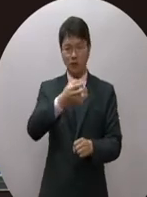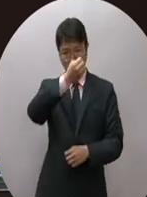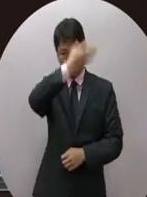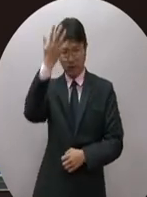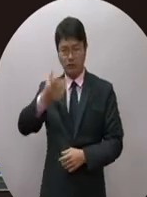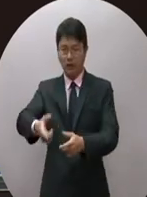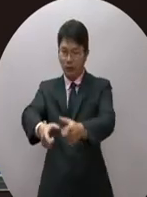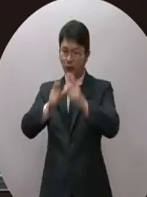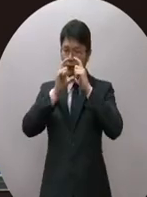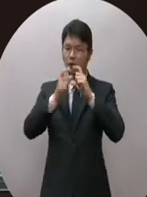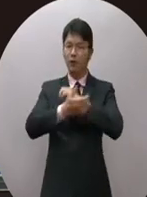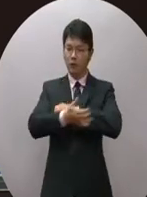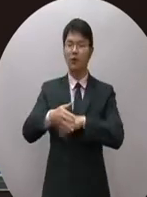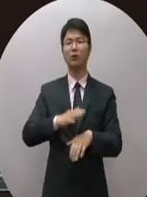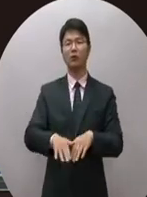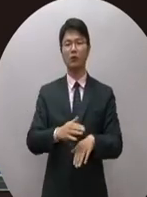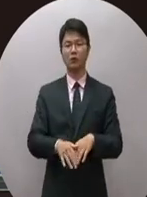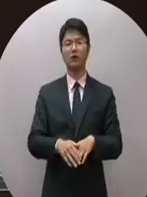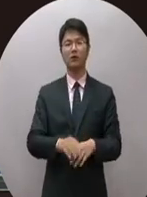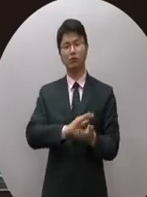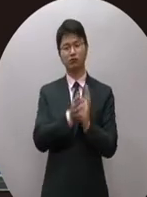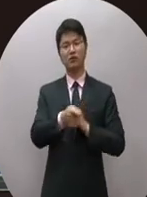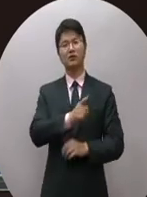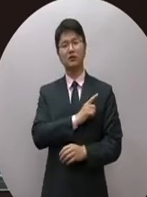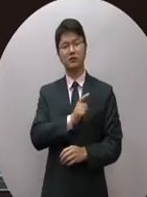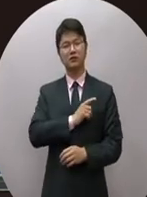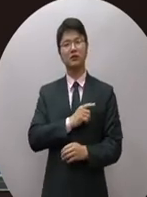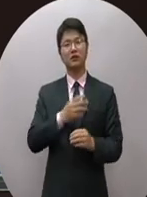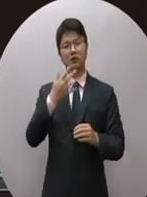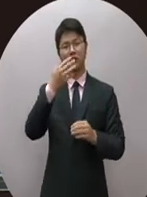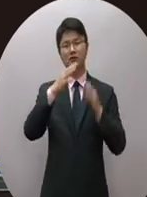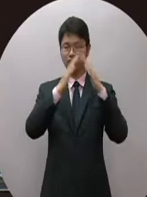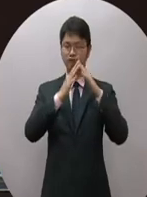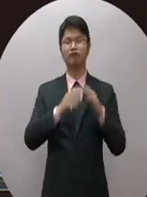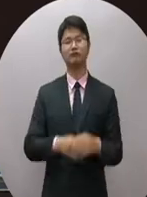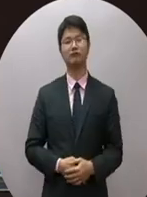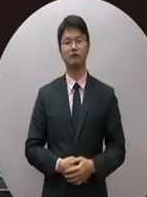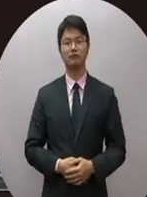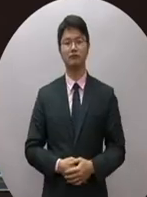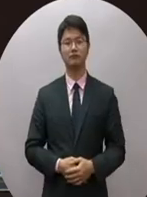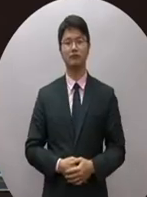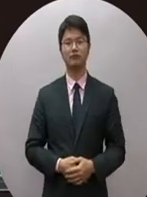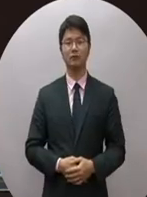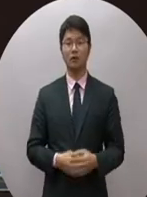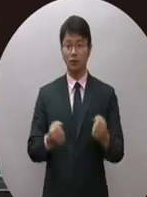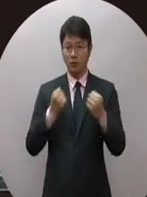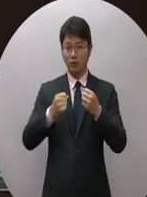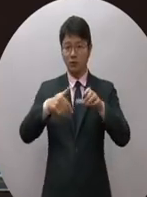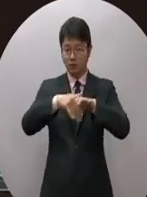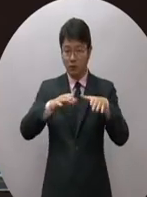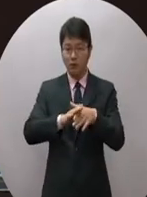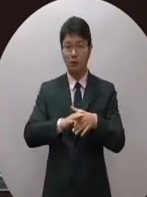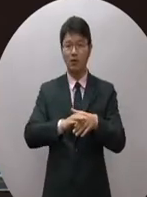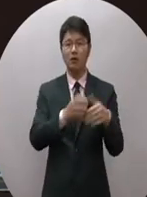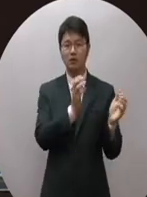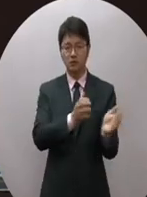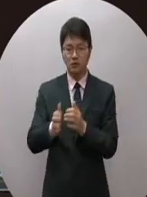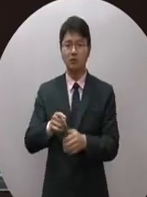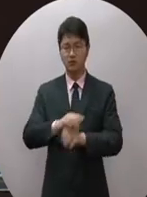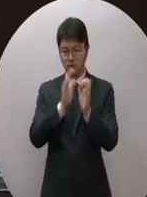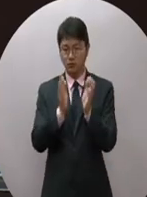乡，就会成为大家的故乡。如何壮大文化建设，都是筋